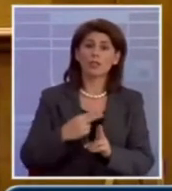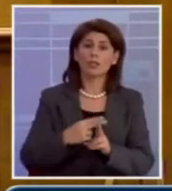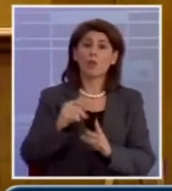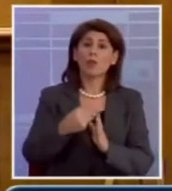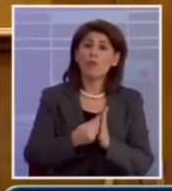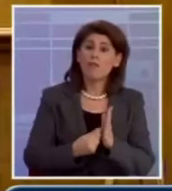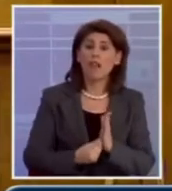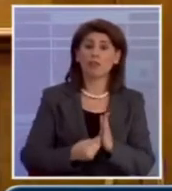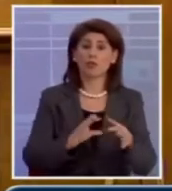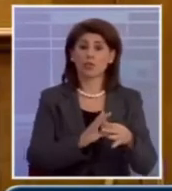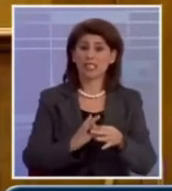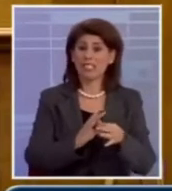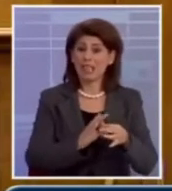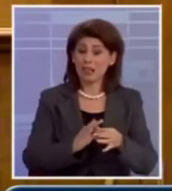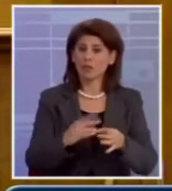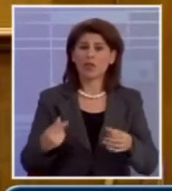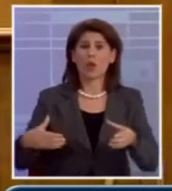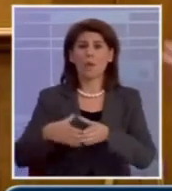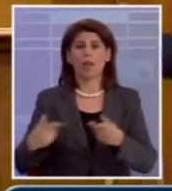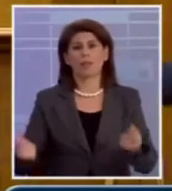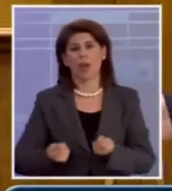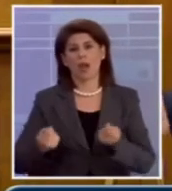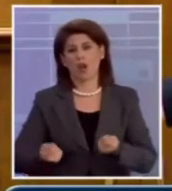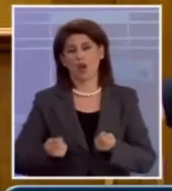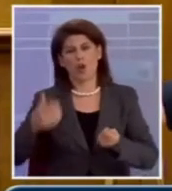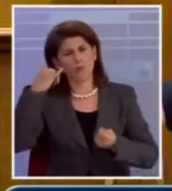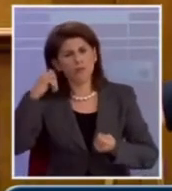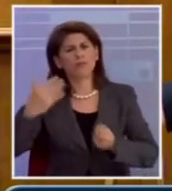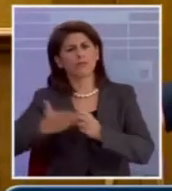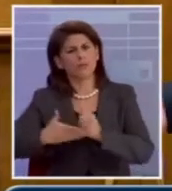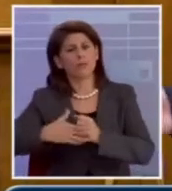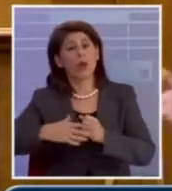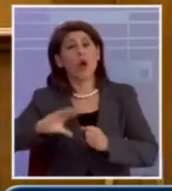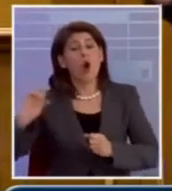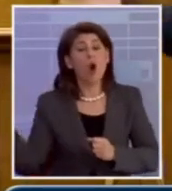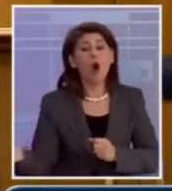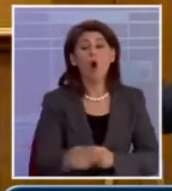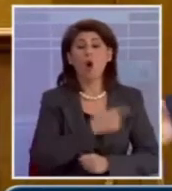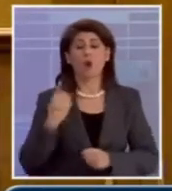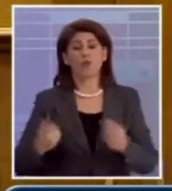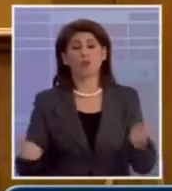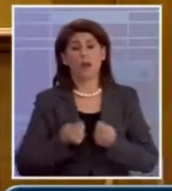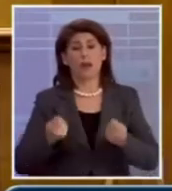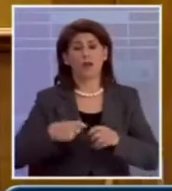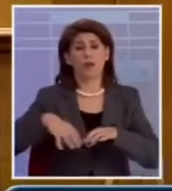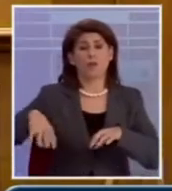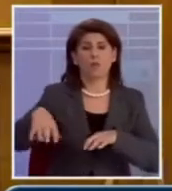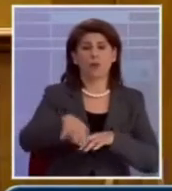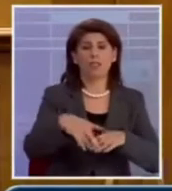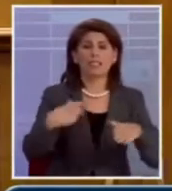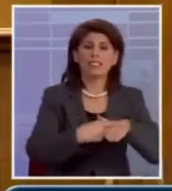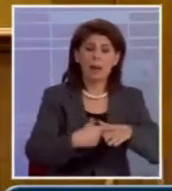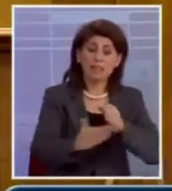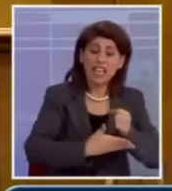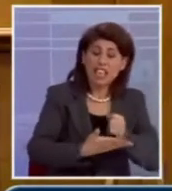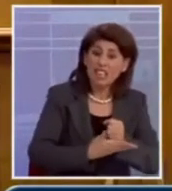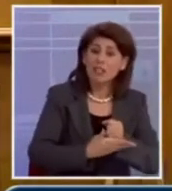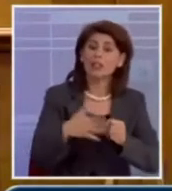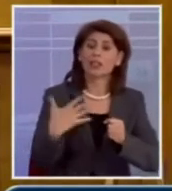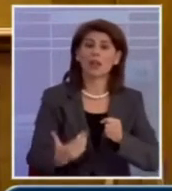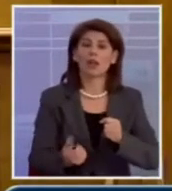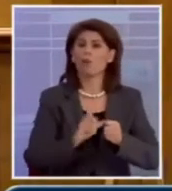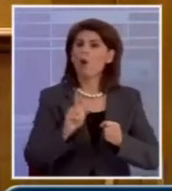πρωτοβάθμιους συνεταιρισμούς και στις ομάδες παραγωγών. Αξιοποιούμε όλους τους παραγωγικούς πόρους. Θα πούμε πολλά για τράπεζα γης, για να αξιοποιήσουμε